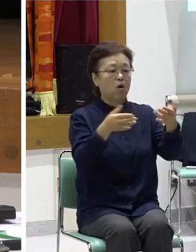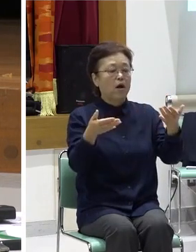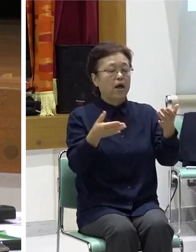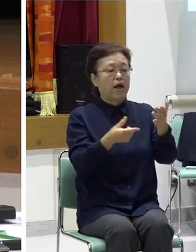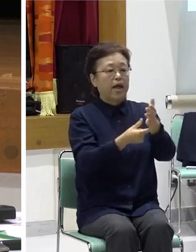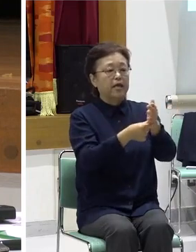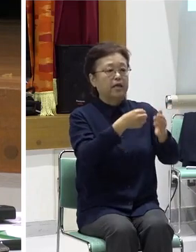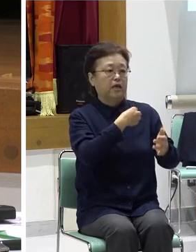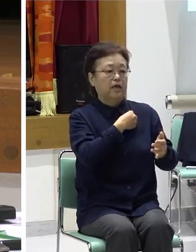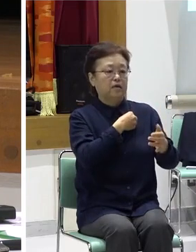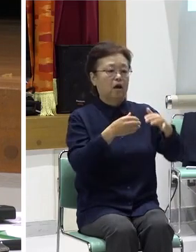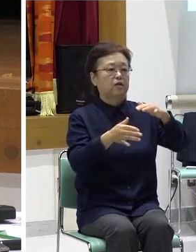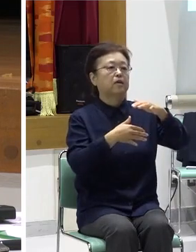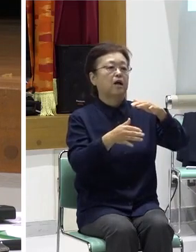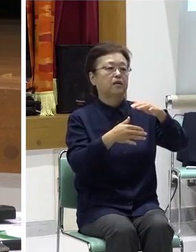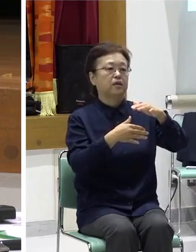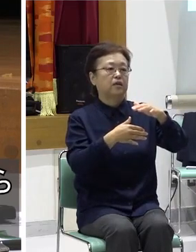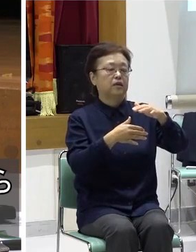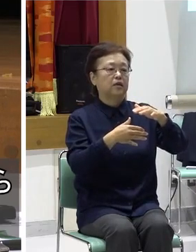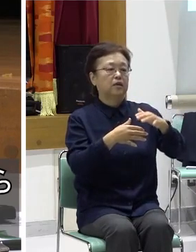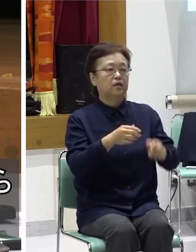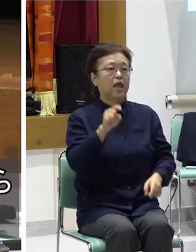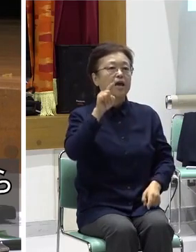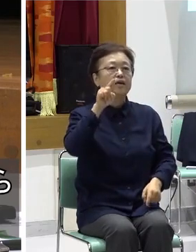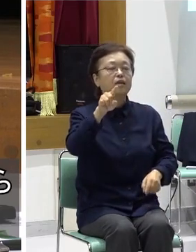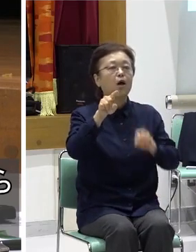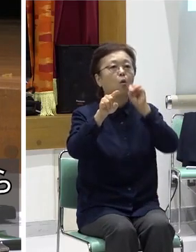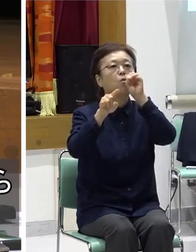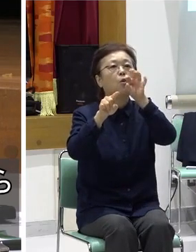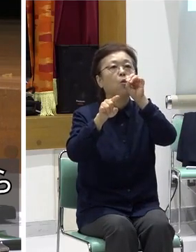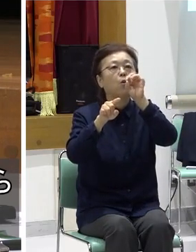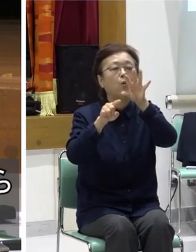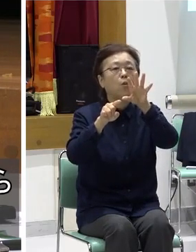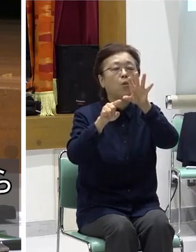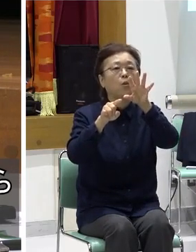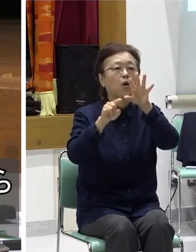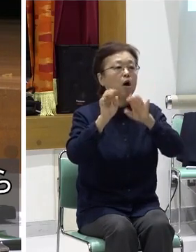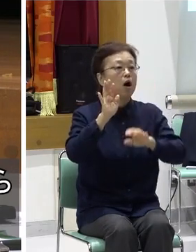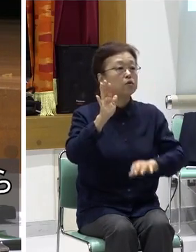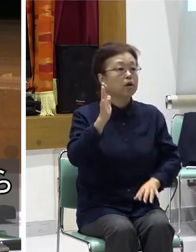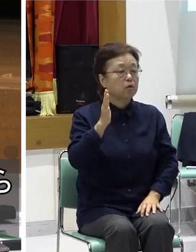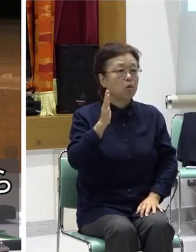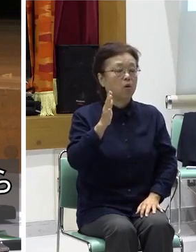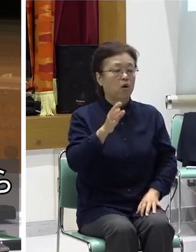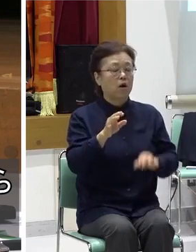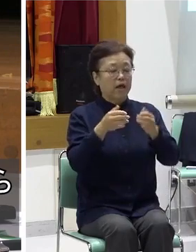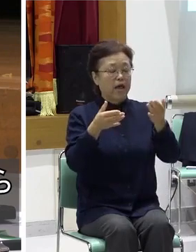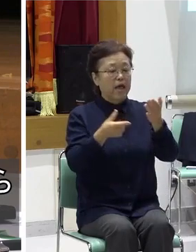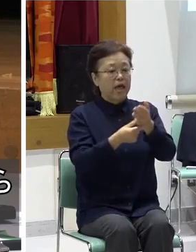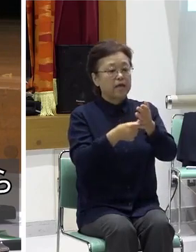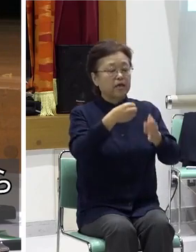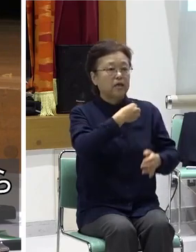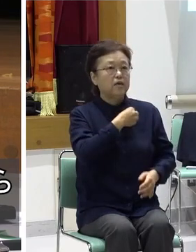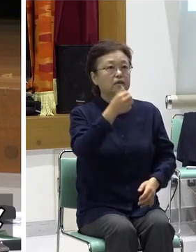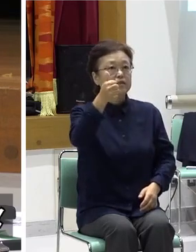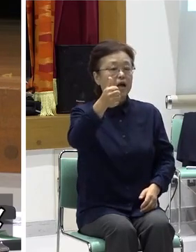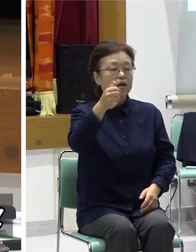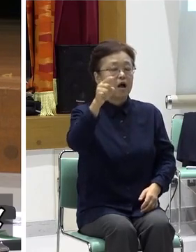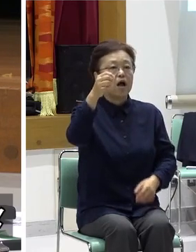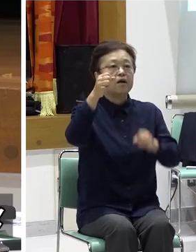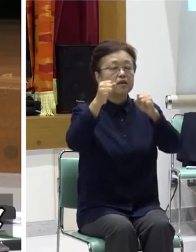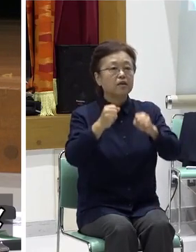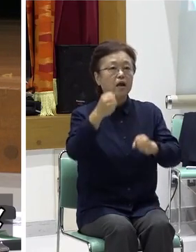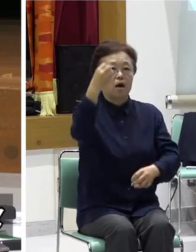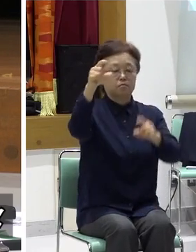かな、いう感じで、インターホンはあるんですけど、インターホンを押しても、駅員さんいたらね、また出てきてくれるんですけど、今いない